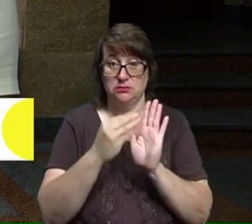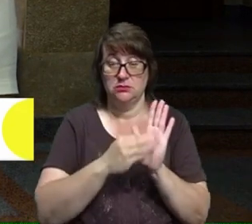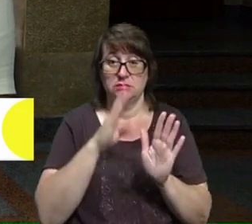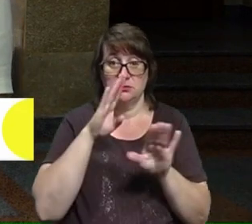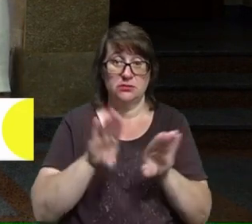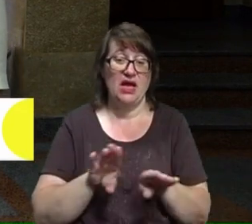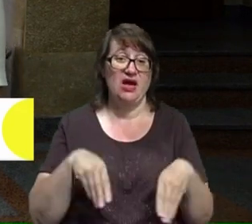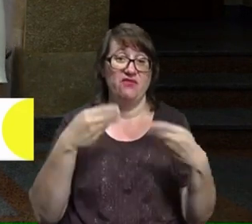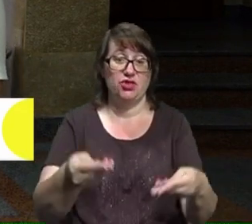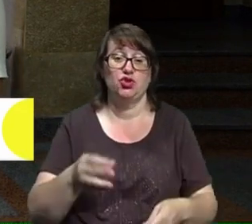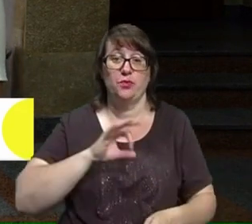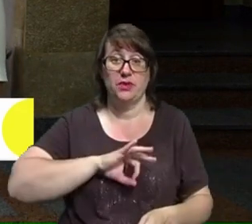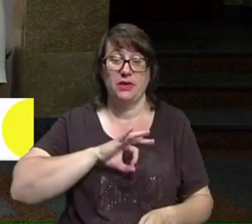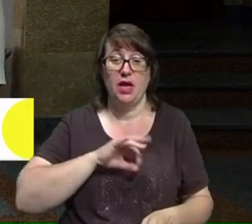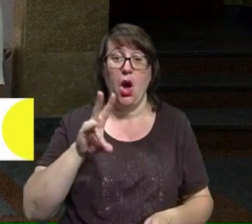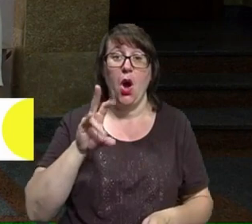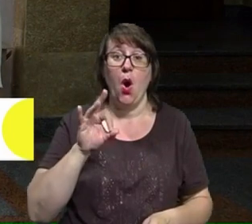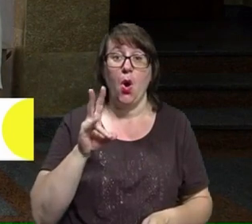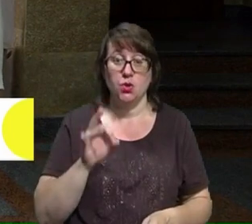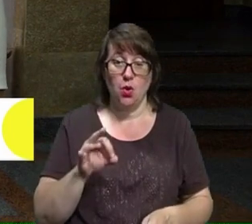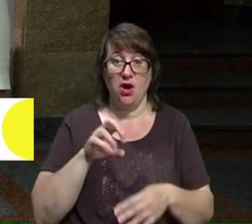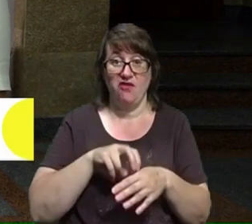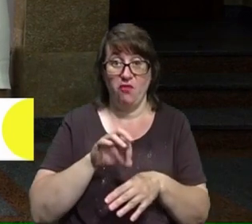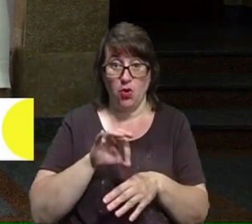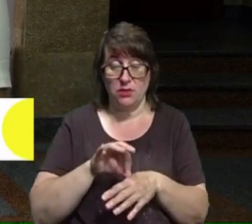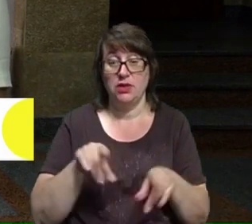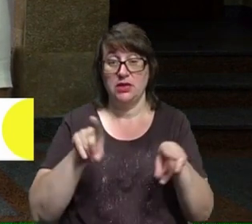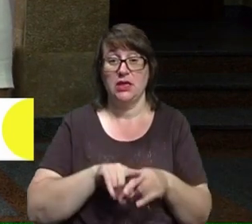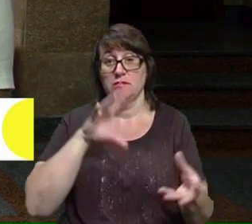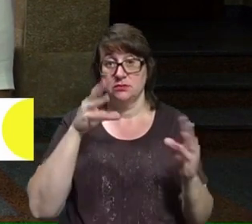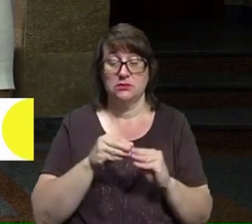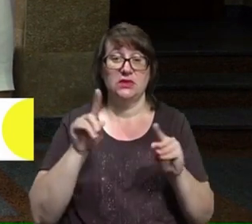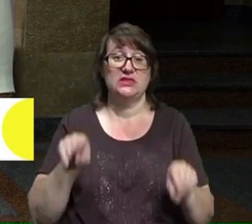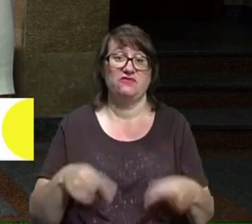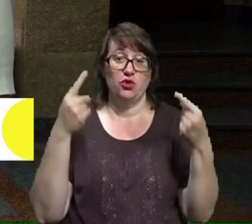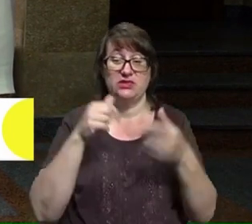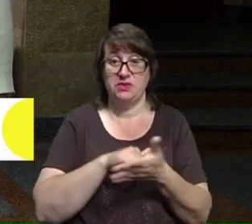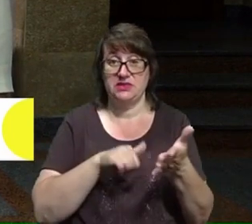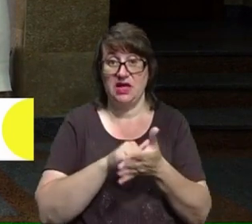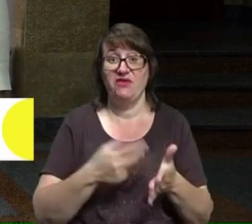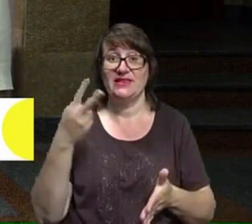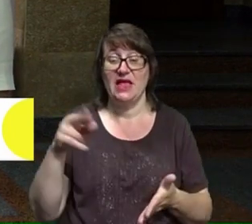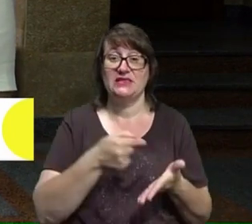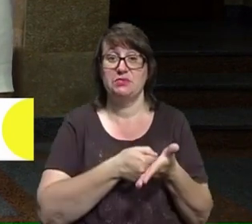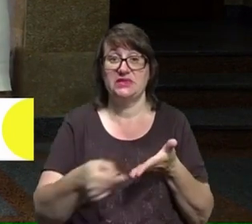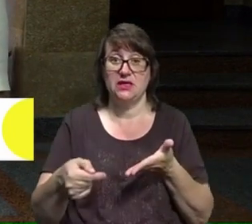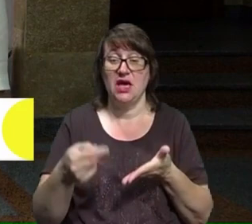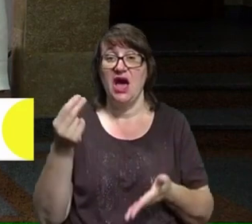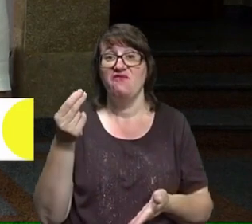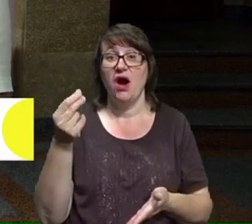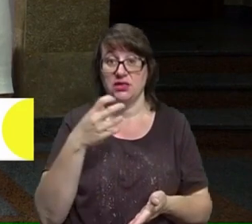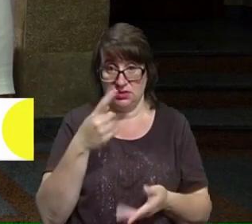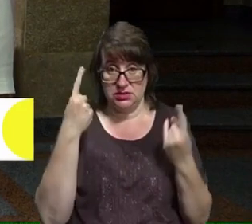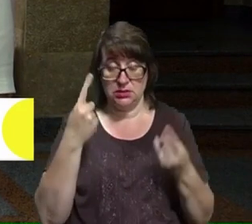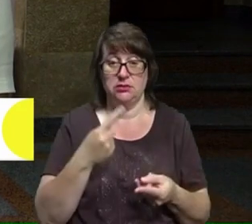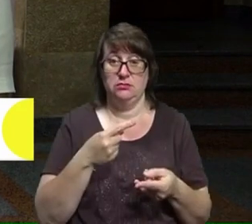препаратів онкохворим. Таким чином створювалися підстави для списання вартісних ліків із балансу